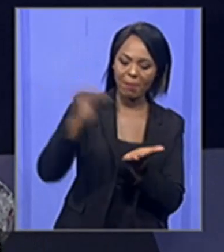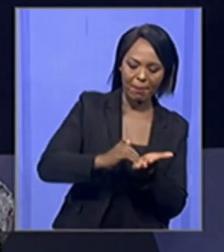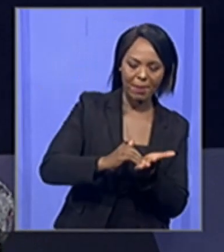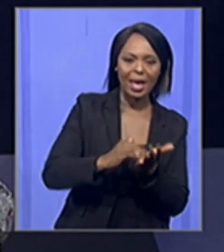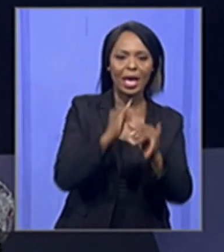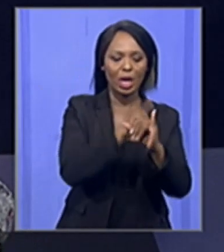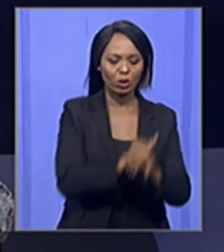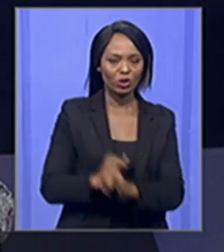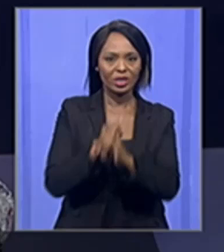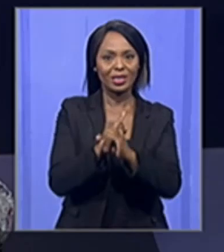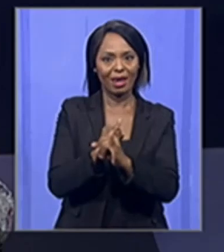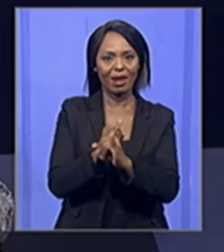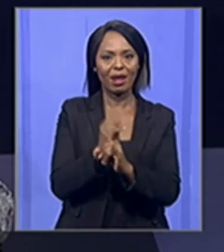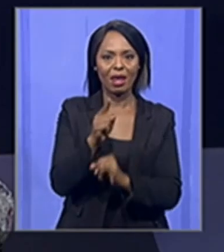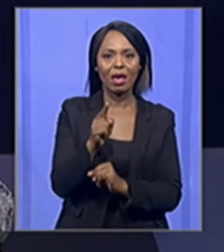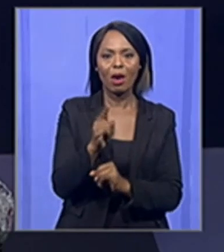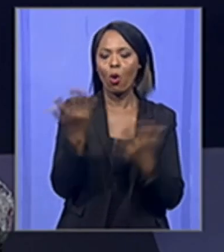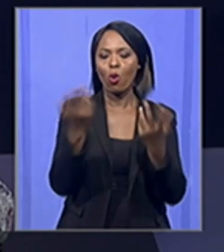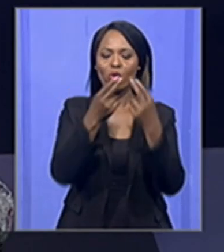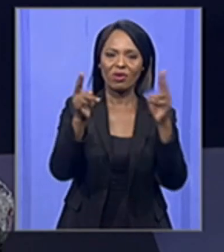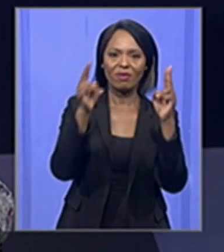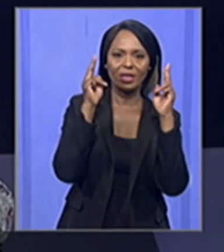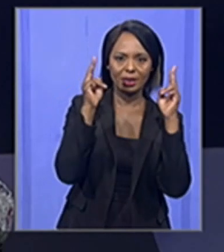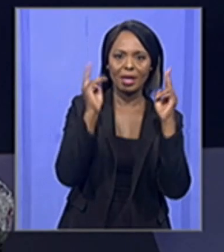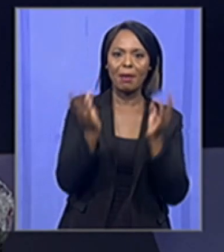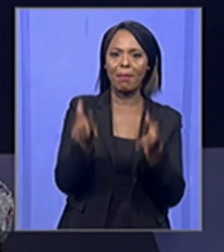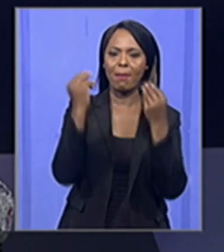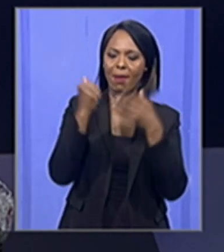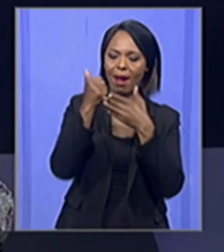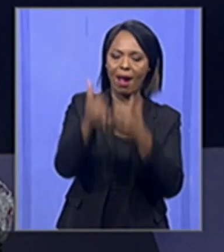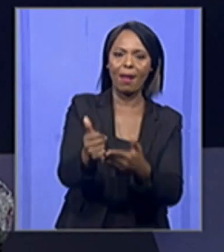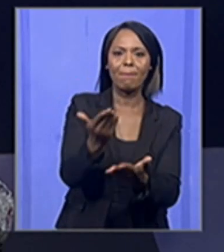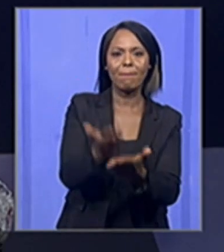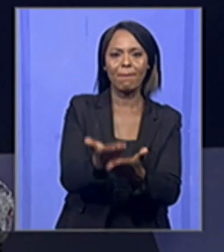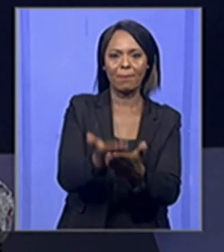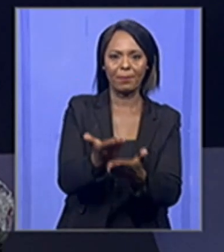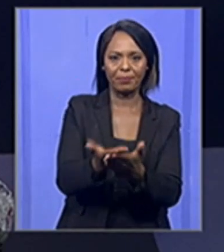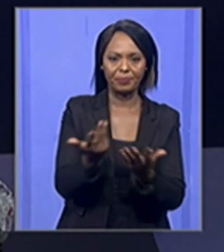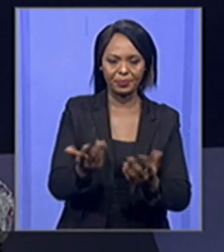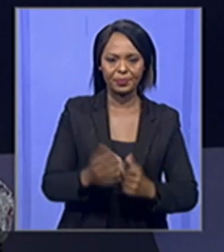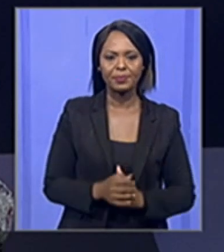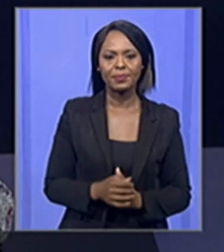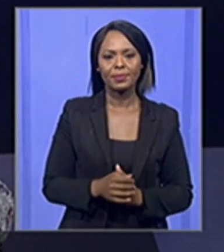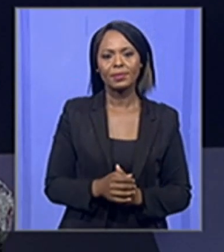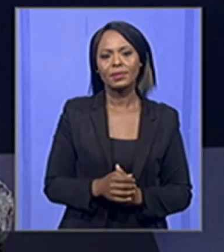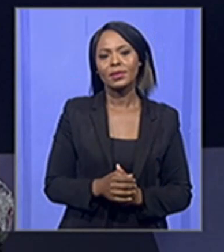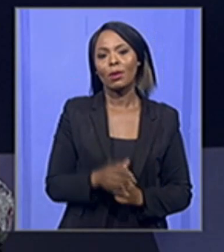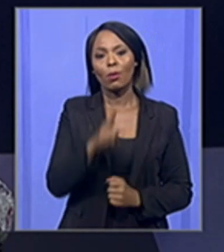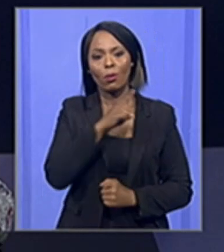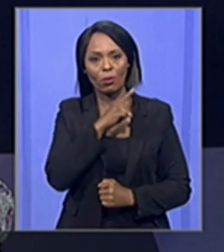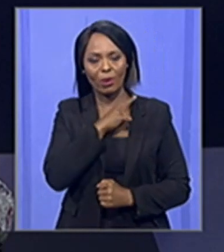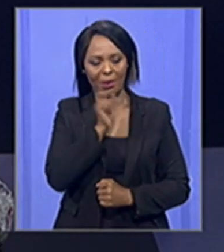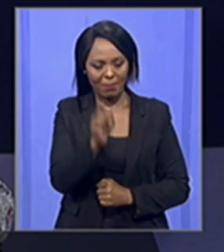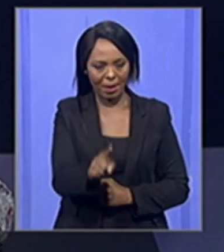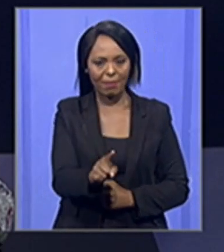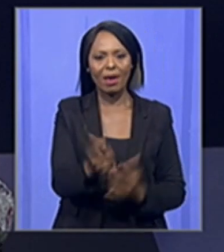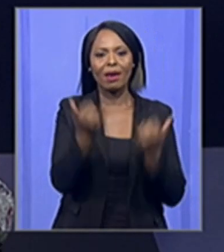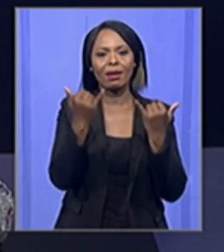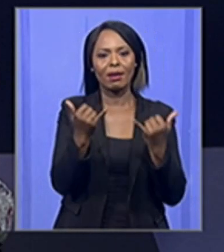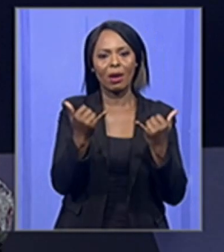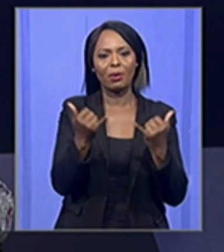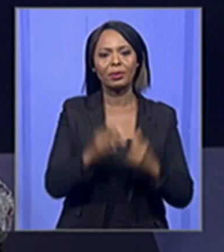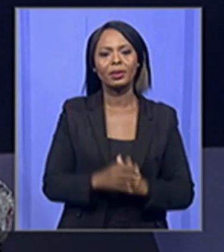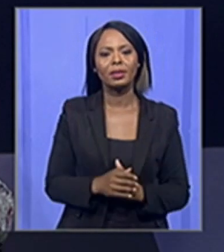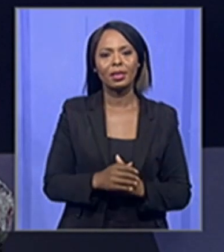institutioneng tša rena di kgone go ka kry-a thušo ka moka e le goreng ya di hloka. Ke ka lebaka leo re dirileng